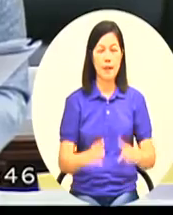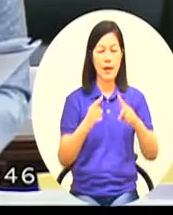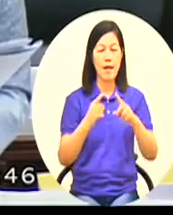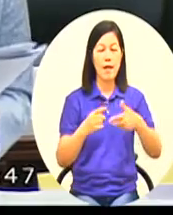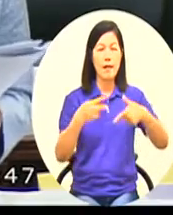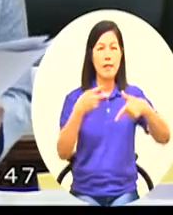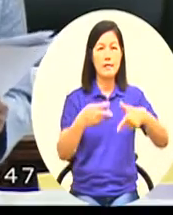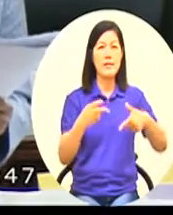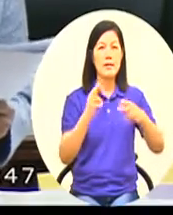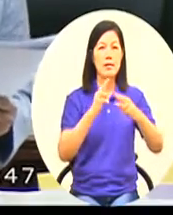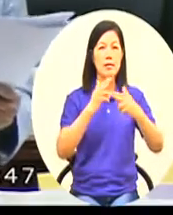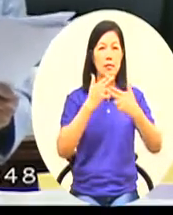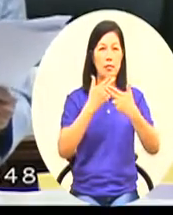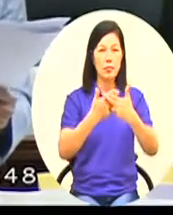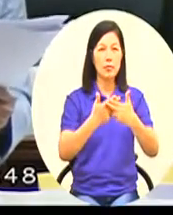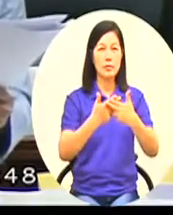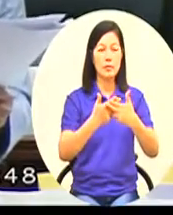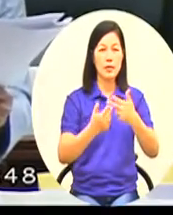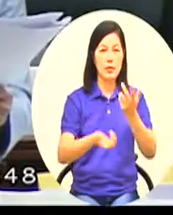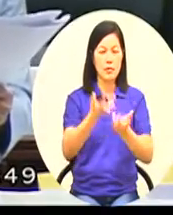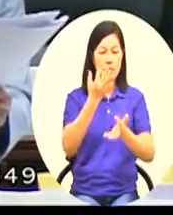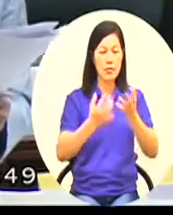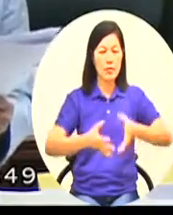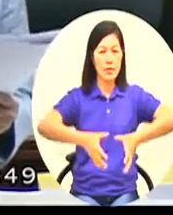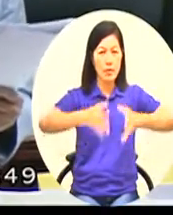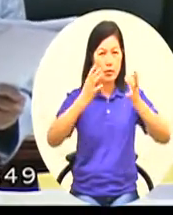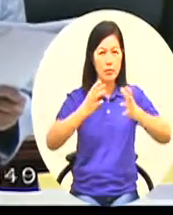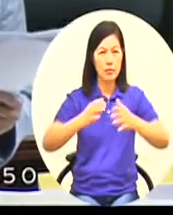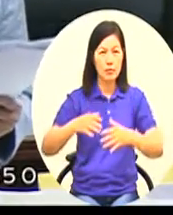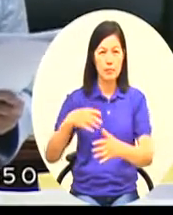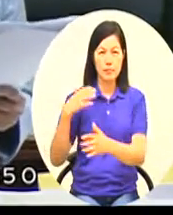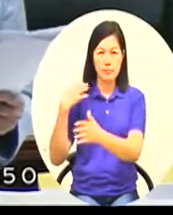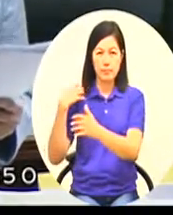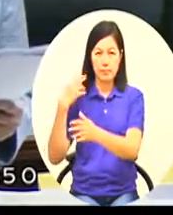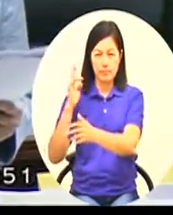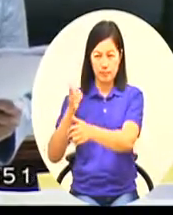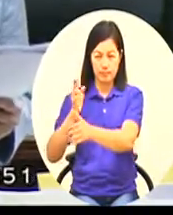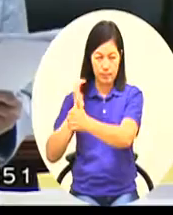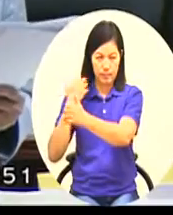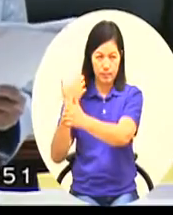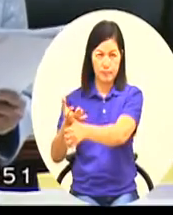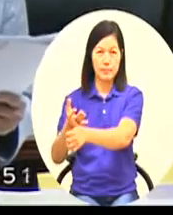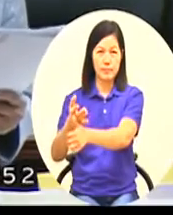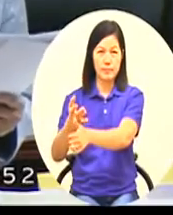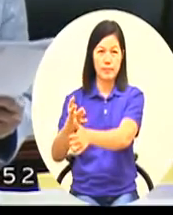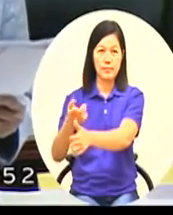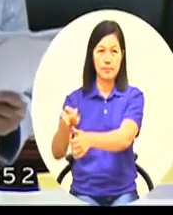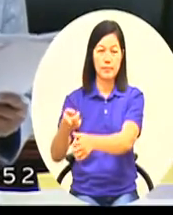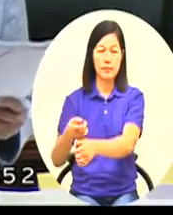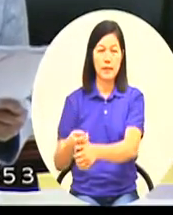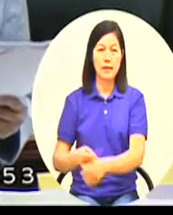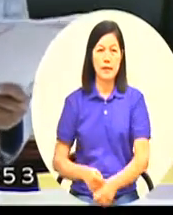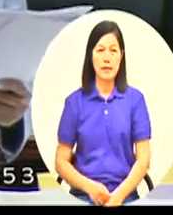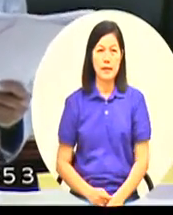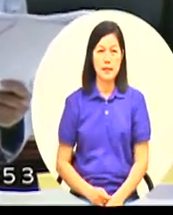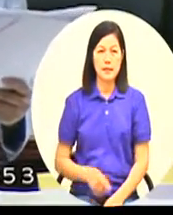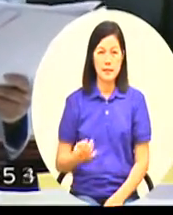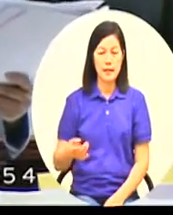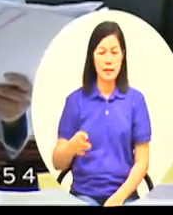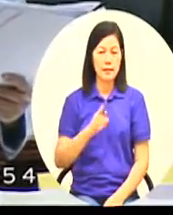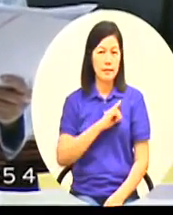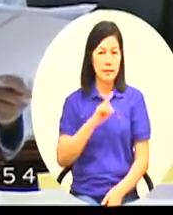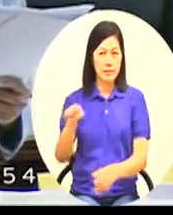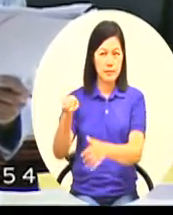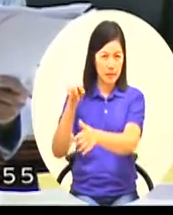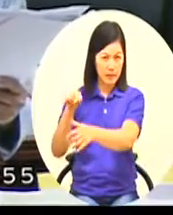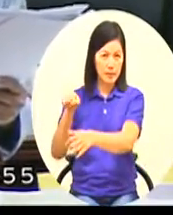炉哈，我们外包给了厂商以后，他们近期一直有传说在擅自的调高我们的